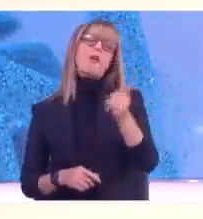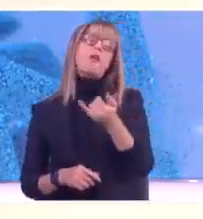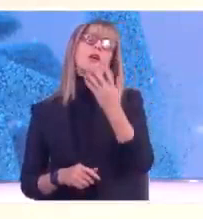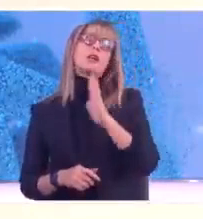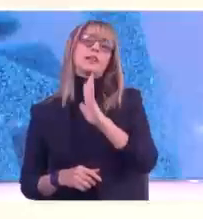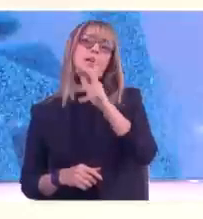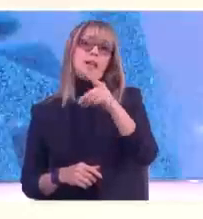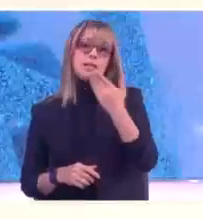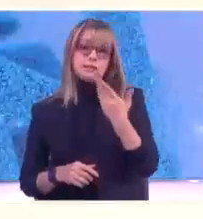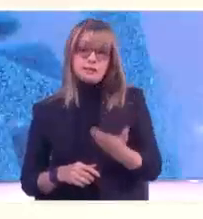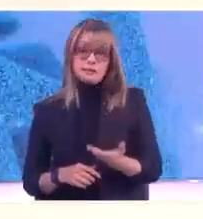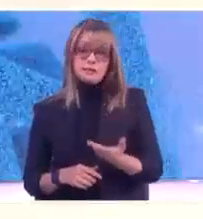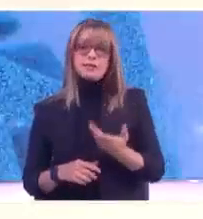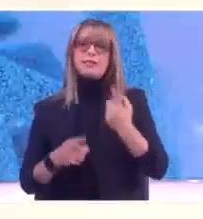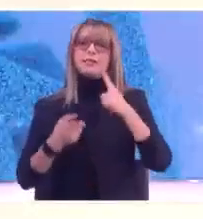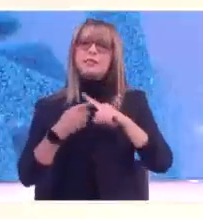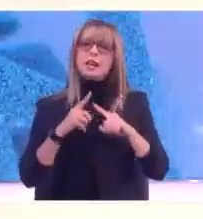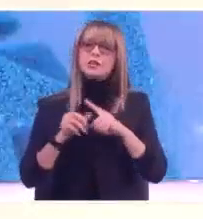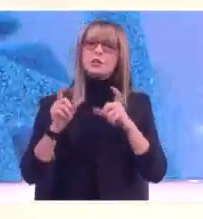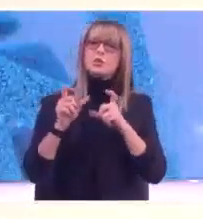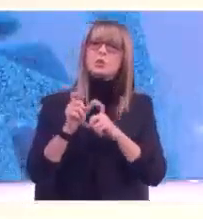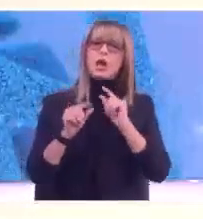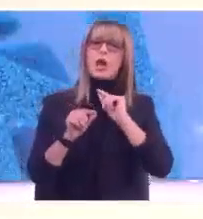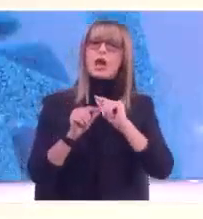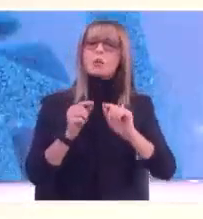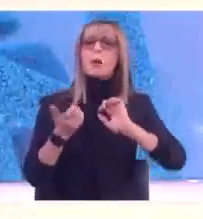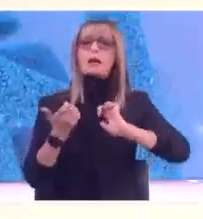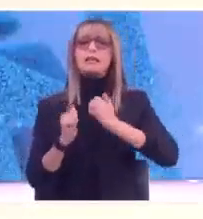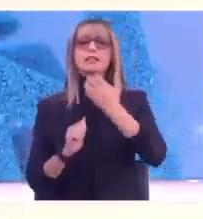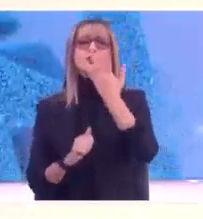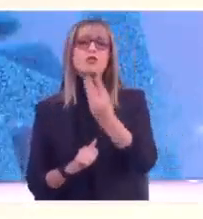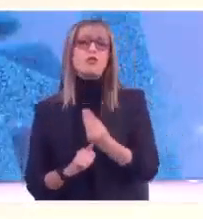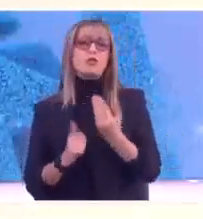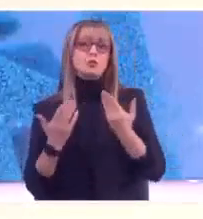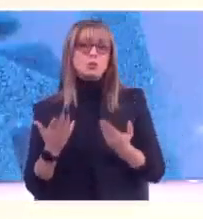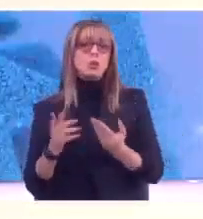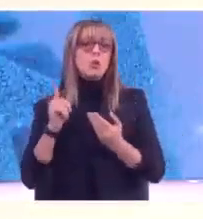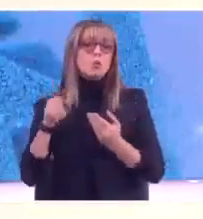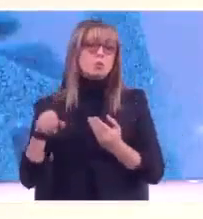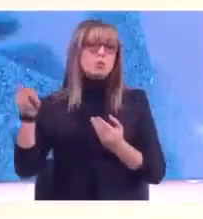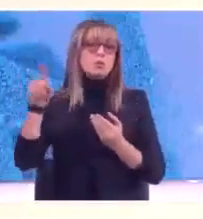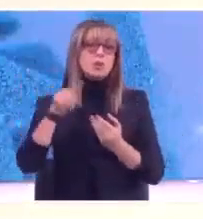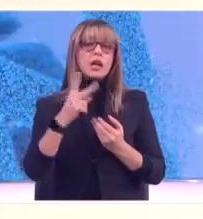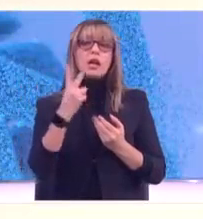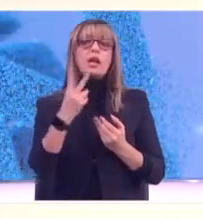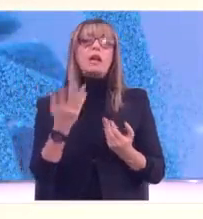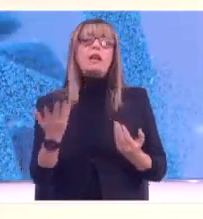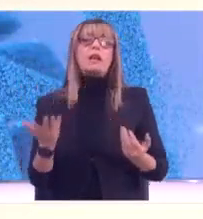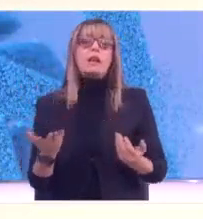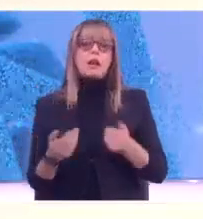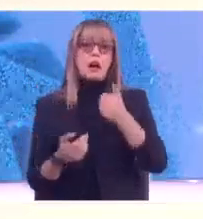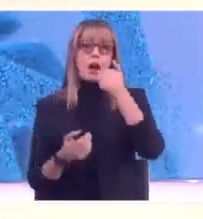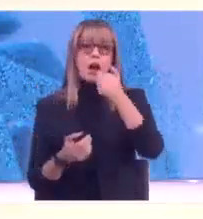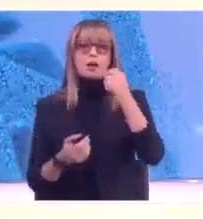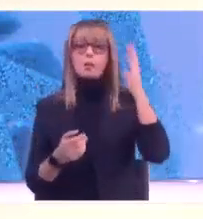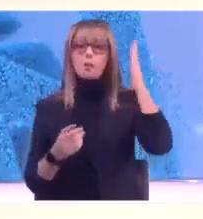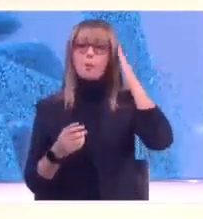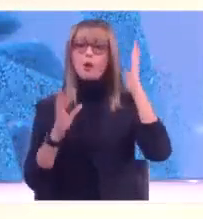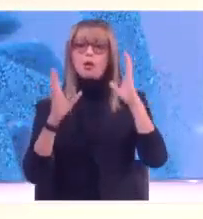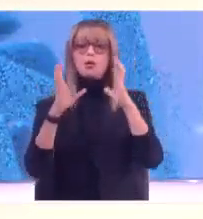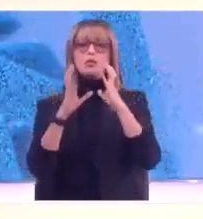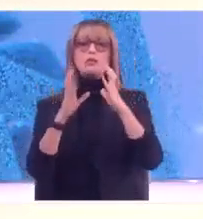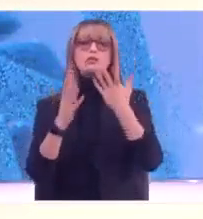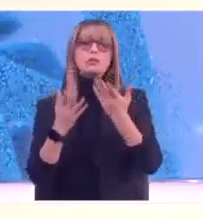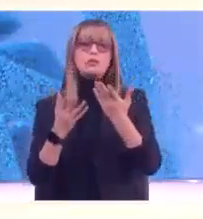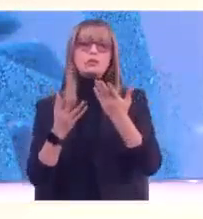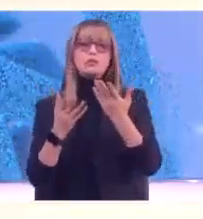siyasi, sosyal, ekonomik krizler yaşamıştı. Bunlar iki de değil, altı başlı bir